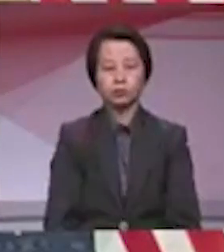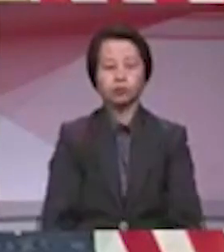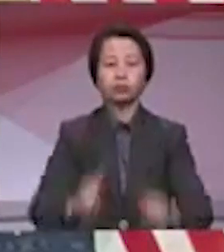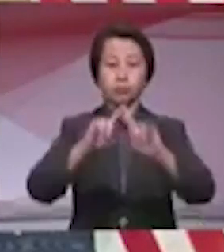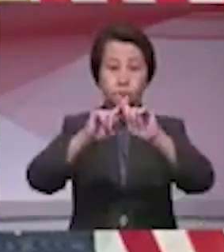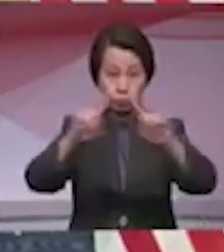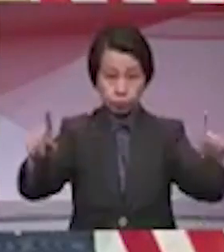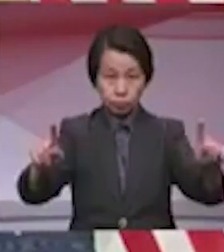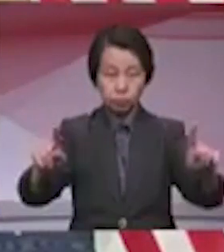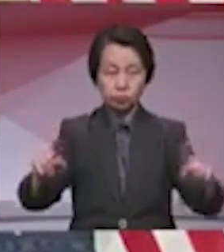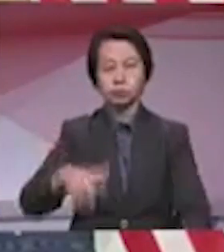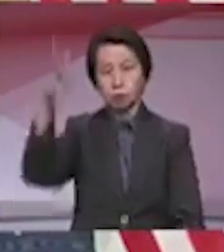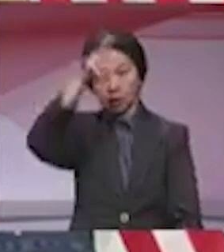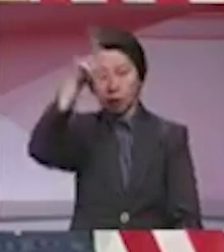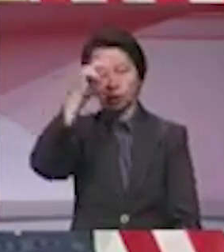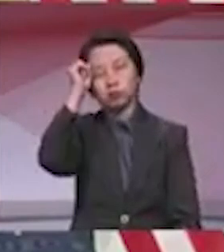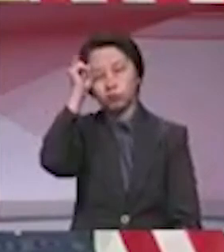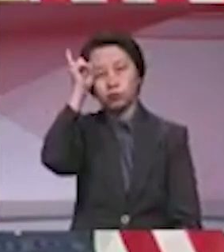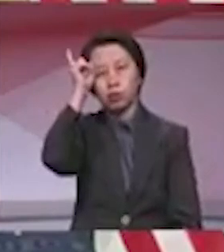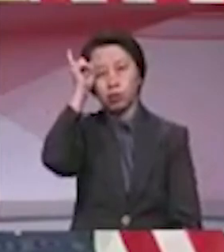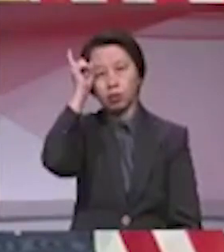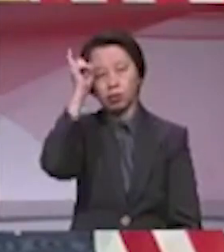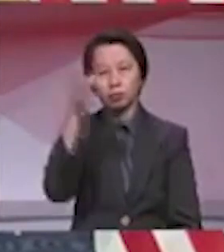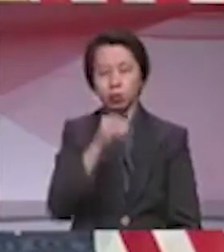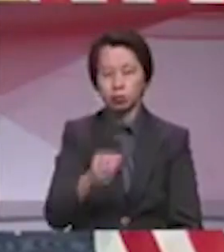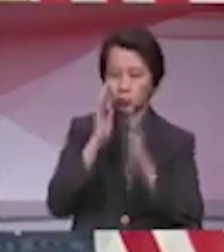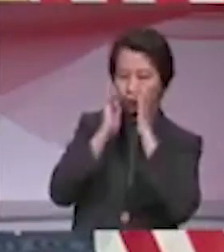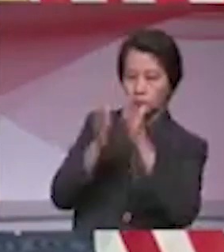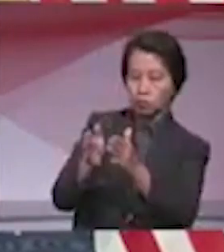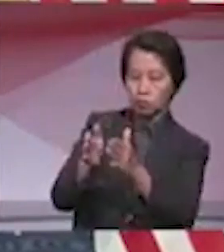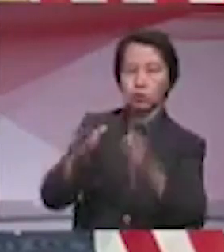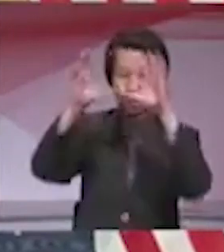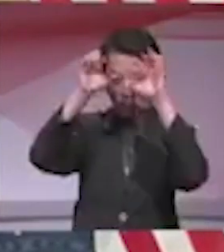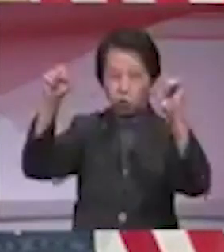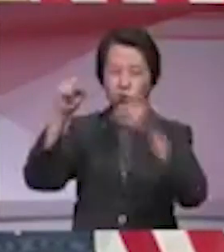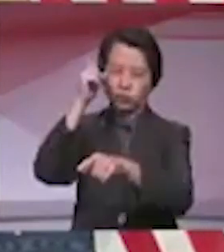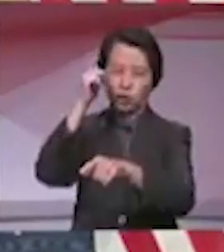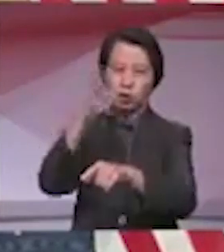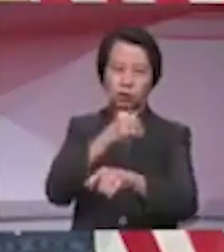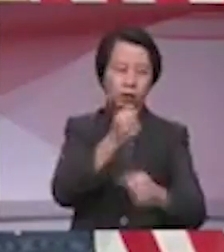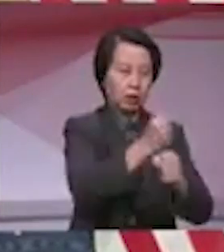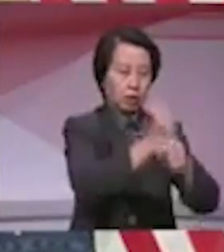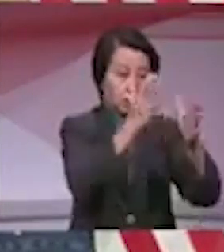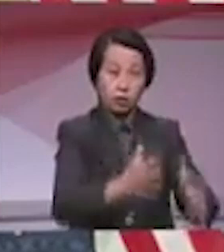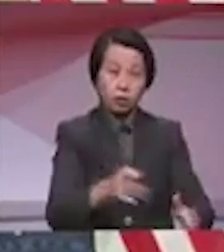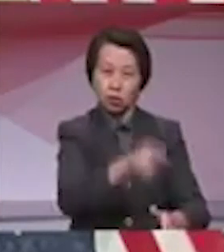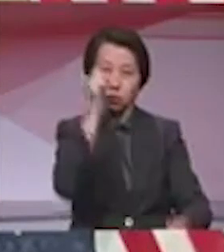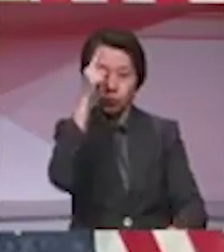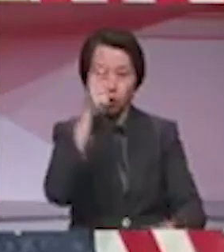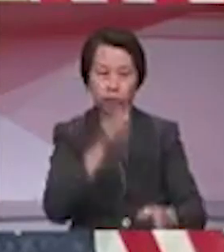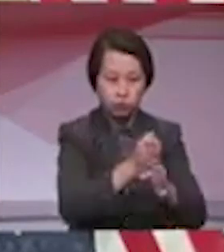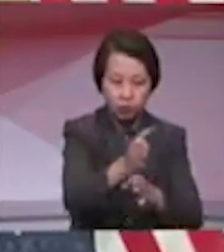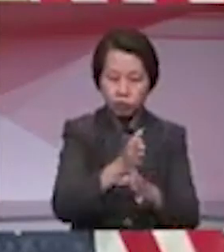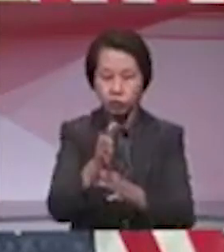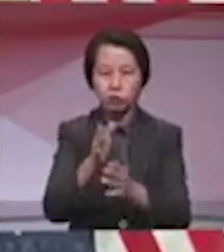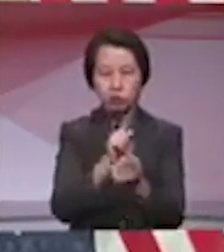Namun demikian, kerajaan memahami dan prihatin terhadap majikan dan pekerja dalam sektor-sektor